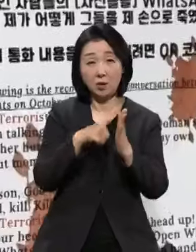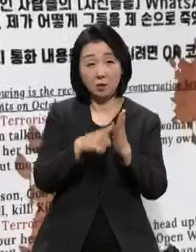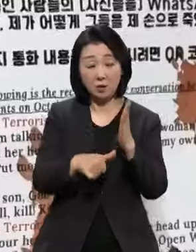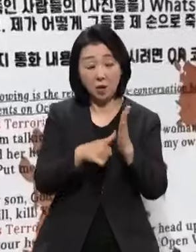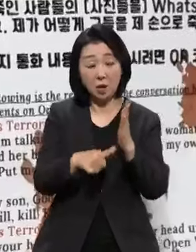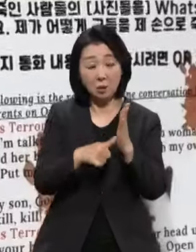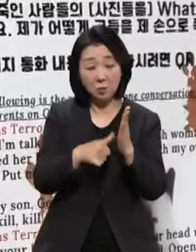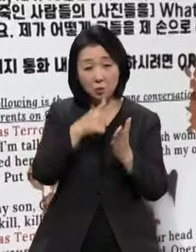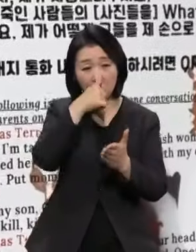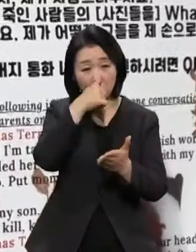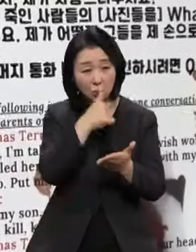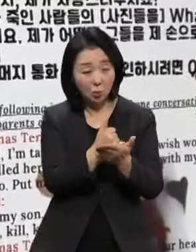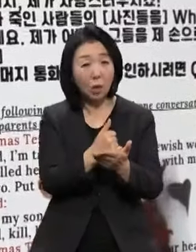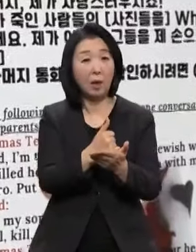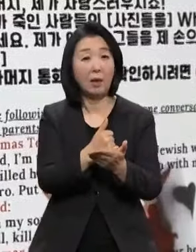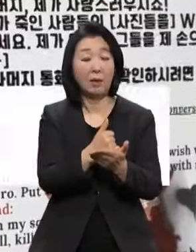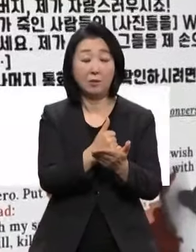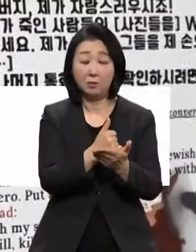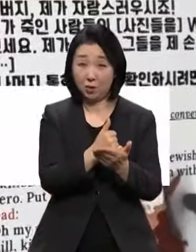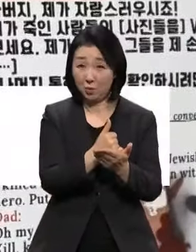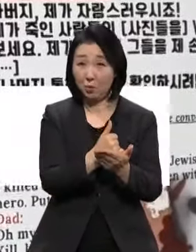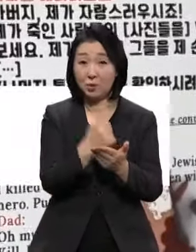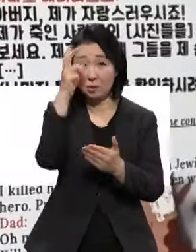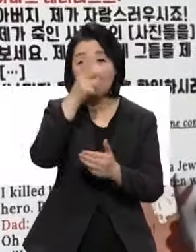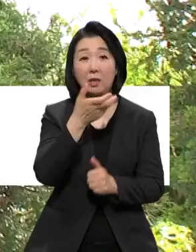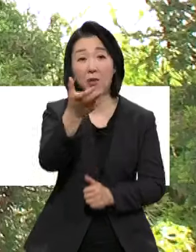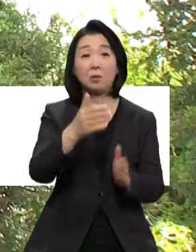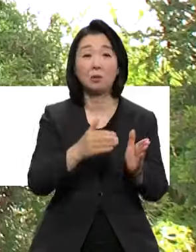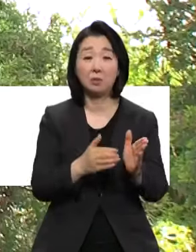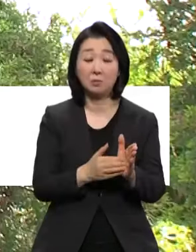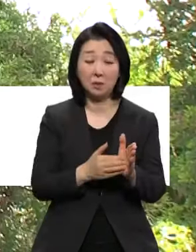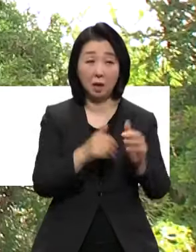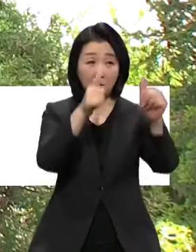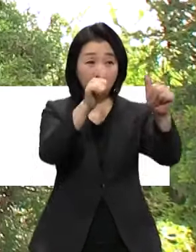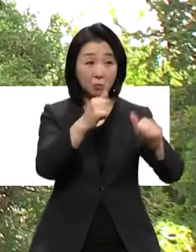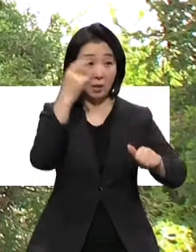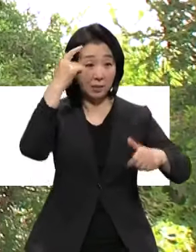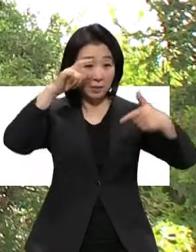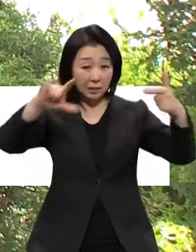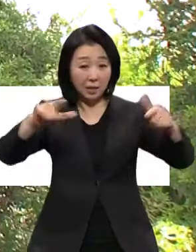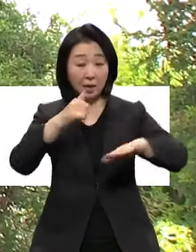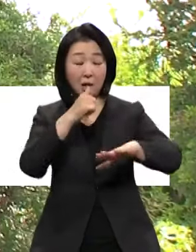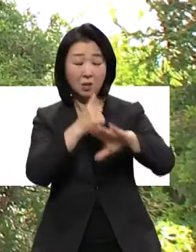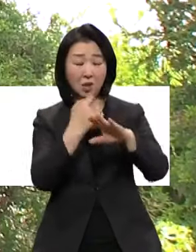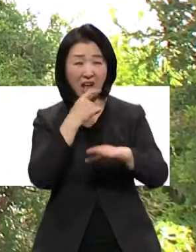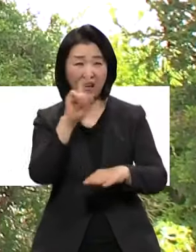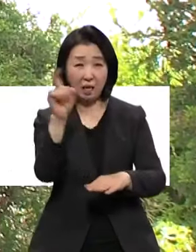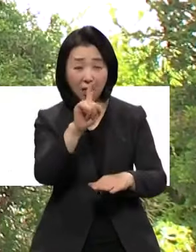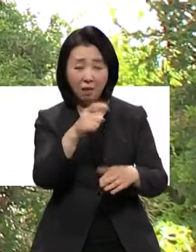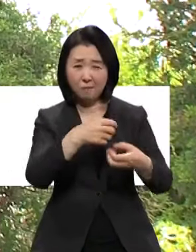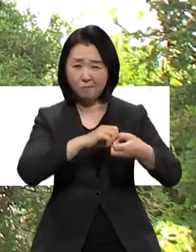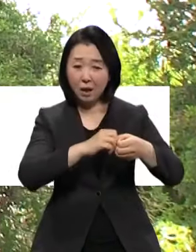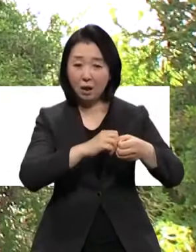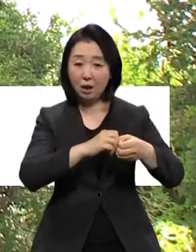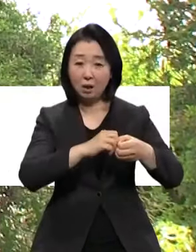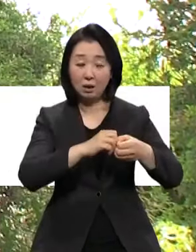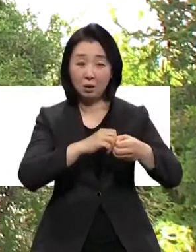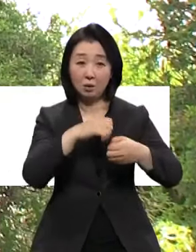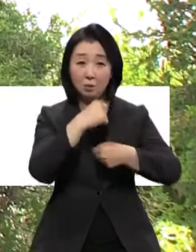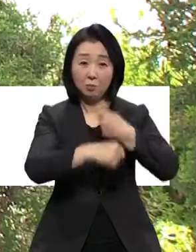검찰에 넘겼습니다. 한 학생이 붙인 게시물을 생각이 다르다는 이유로 훼손하고 학생들의 표현의 자유를